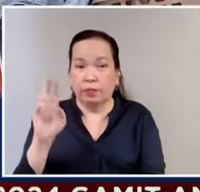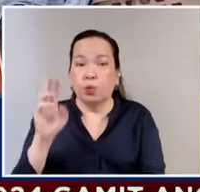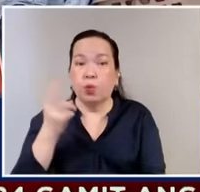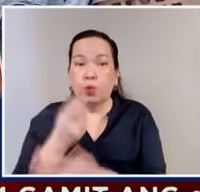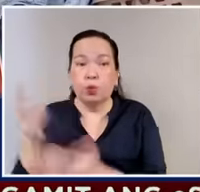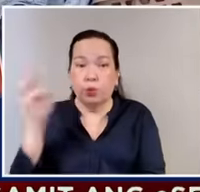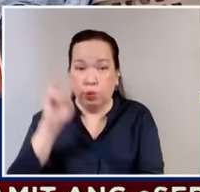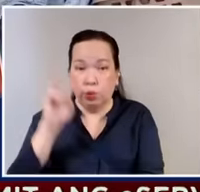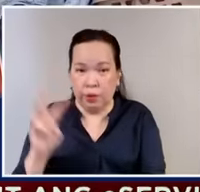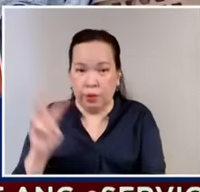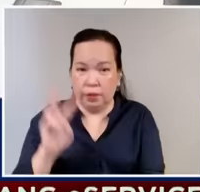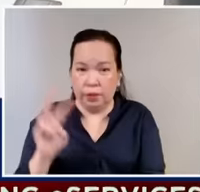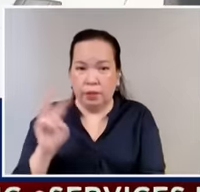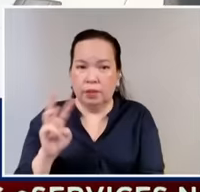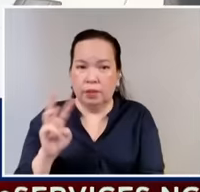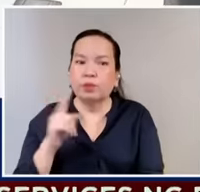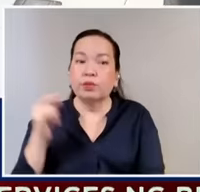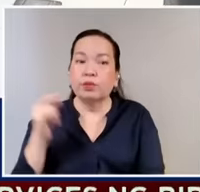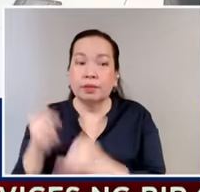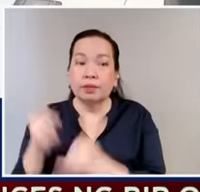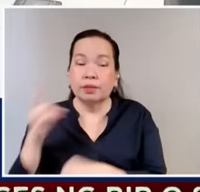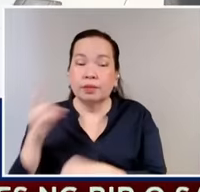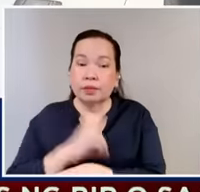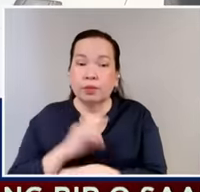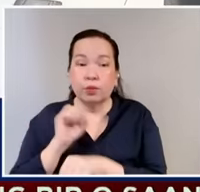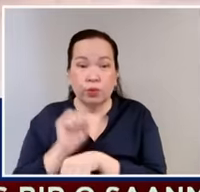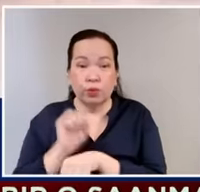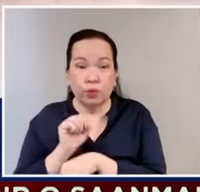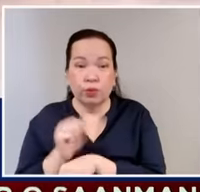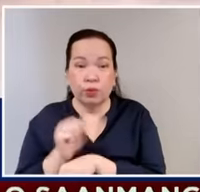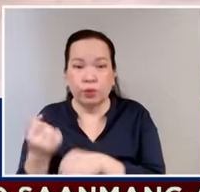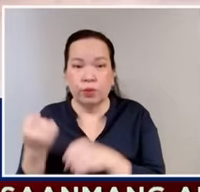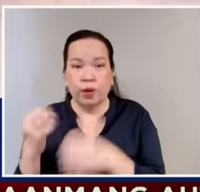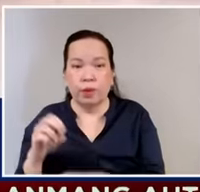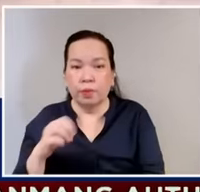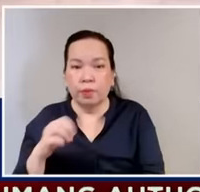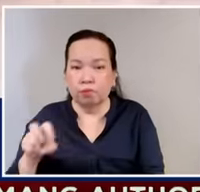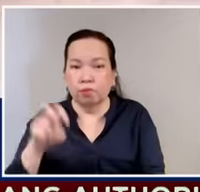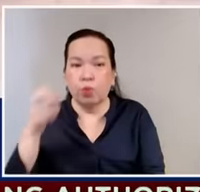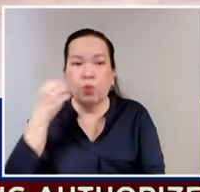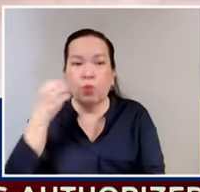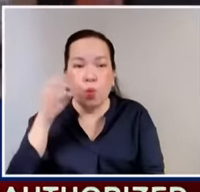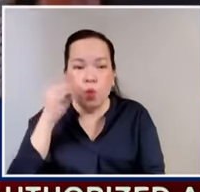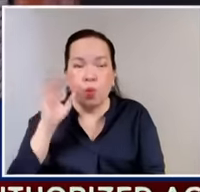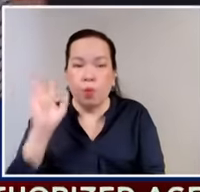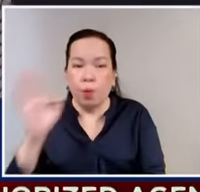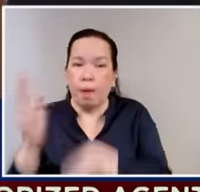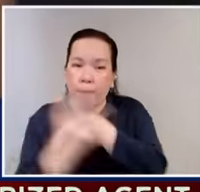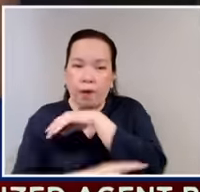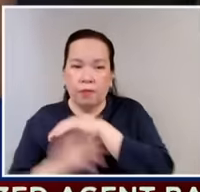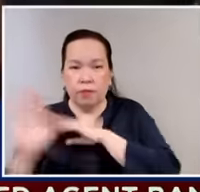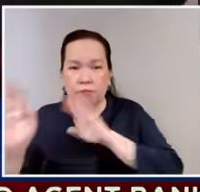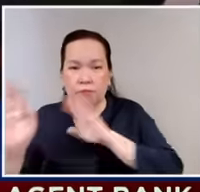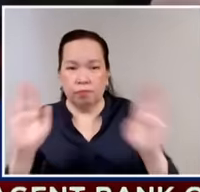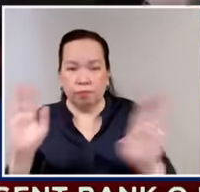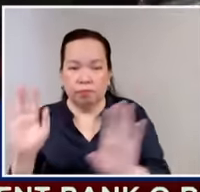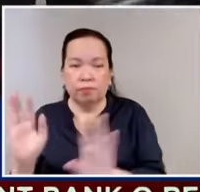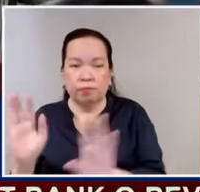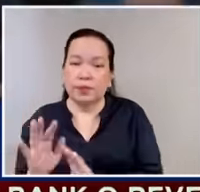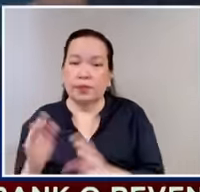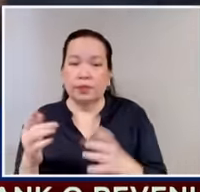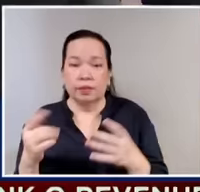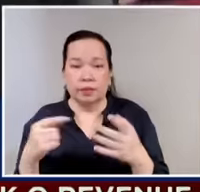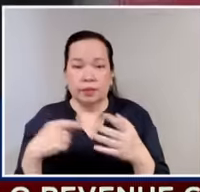Huling araw na kasi ng pasok, kaya marami nang bumabiyahe pa uwi sa kanilang mga probinsya. Papasok pa lang sa